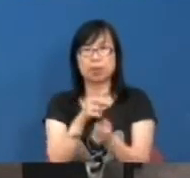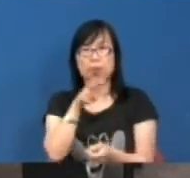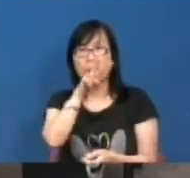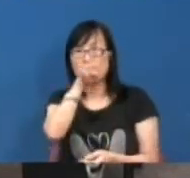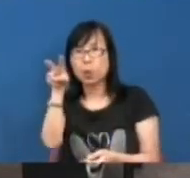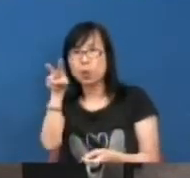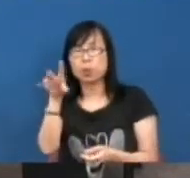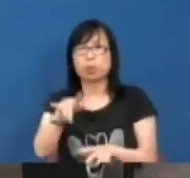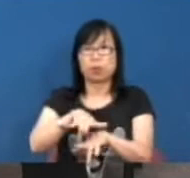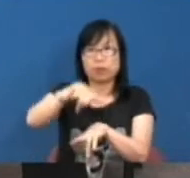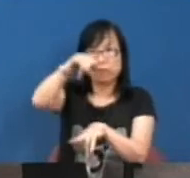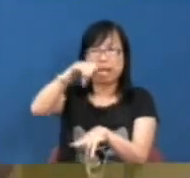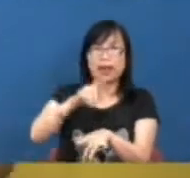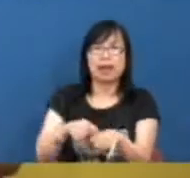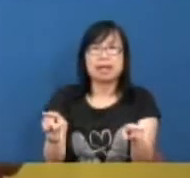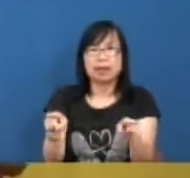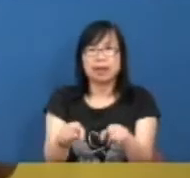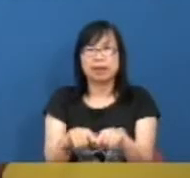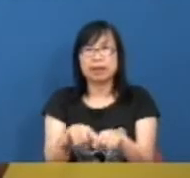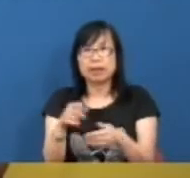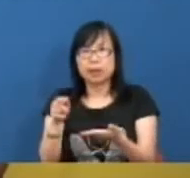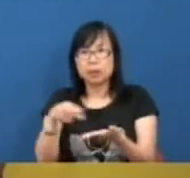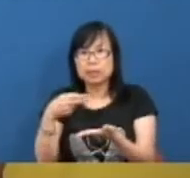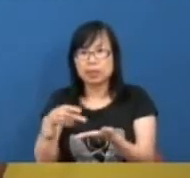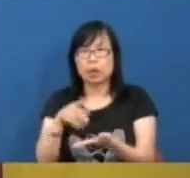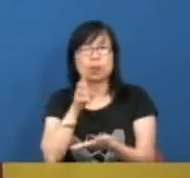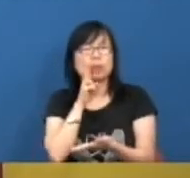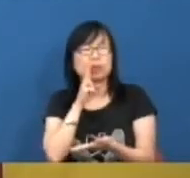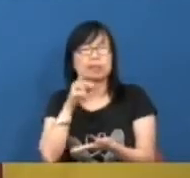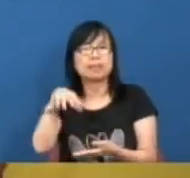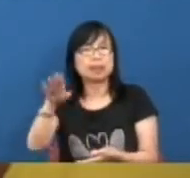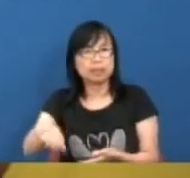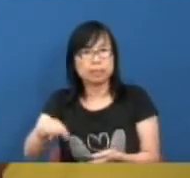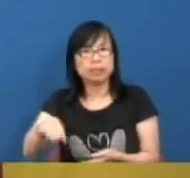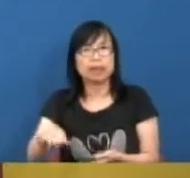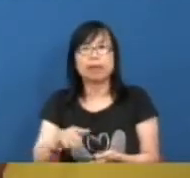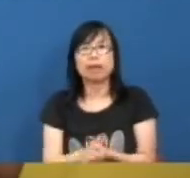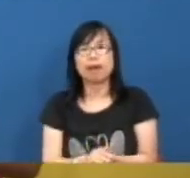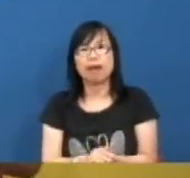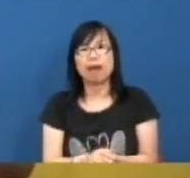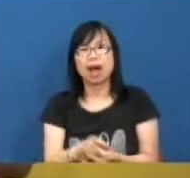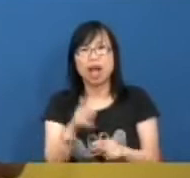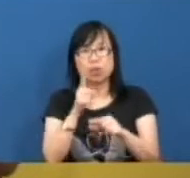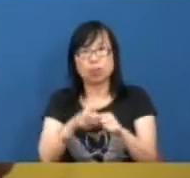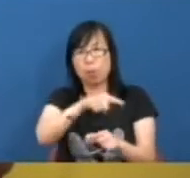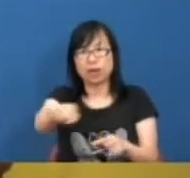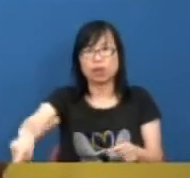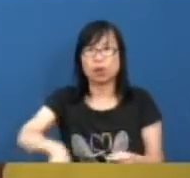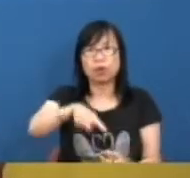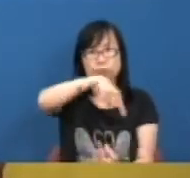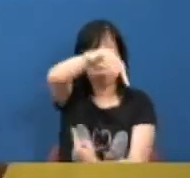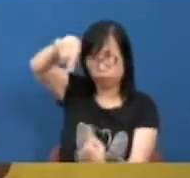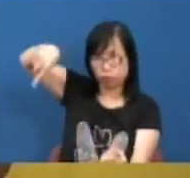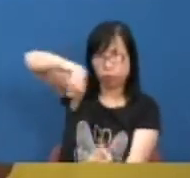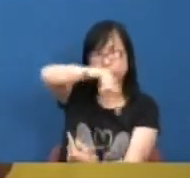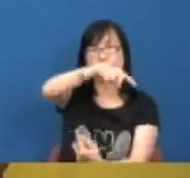餐廳啦。咁你邊食餐咧，即係好似我哋以前細個喺唔知咩富麗華酒店啊、中環咁就旋轉餐廳咧，